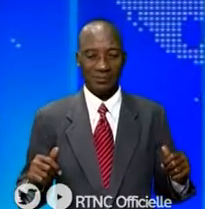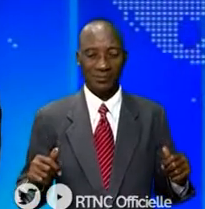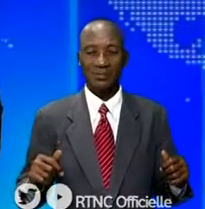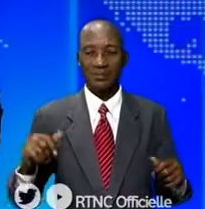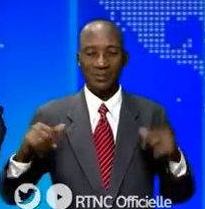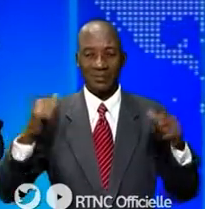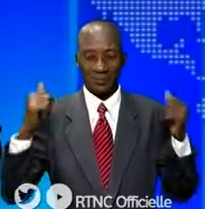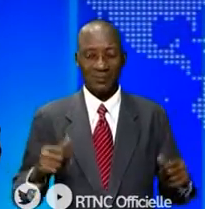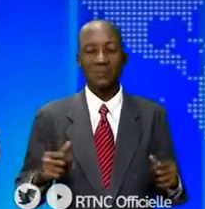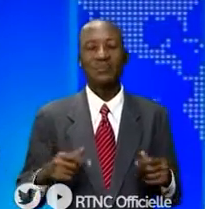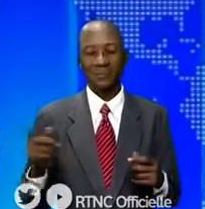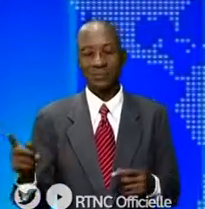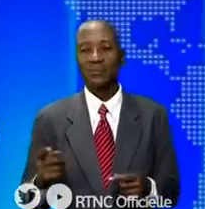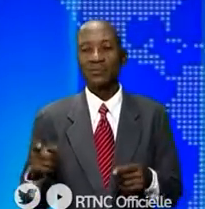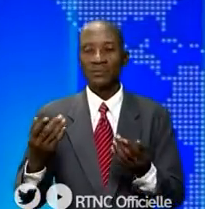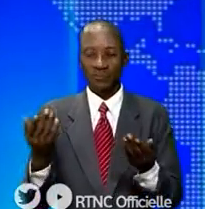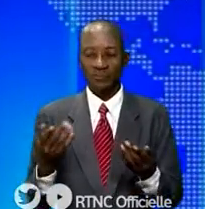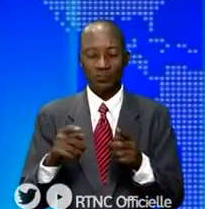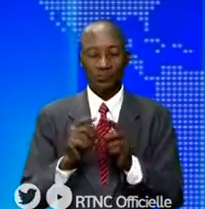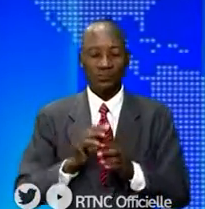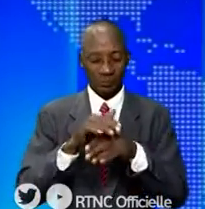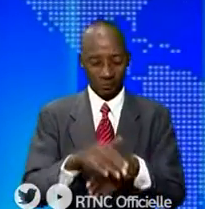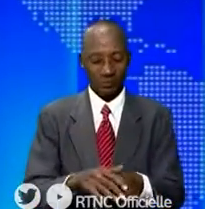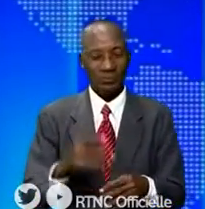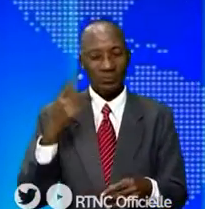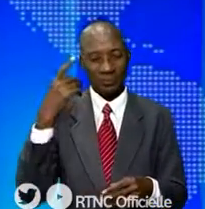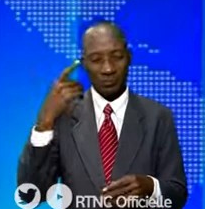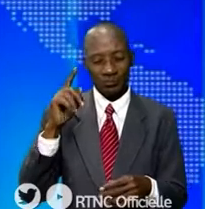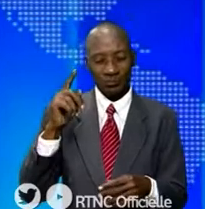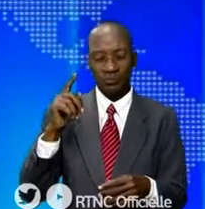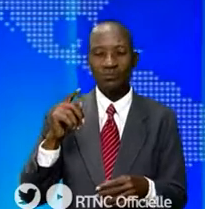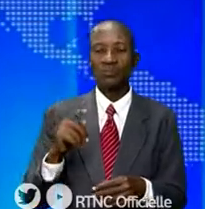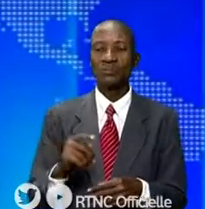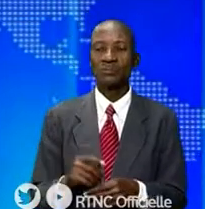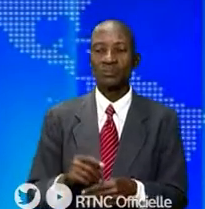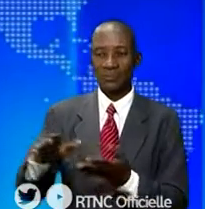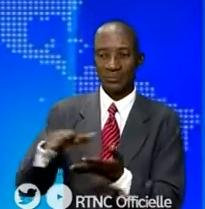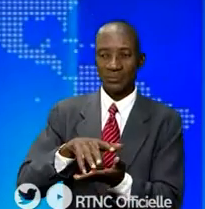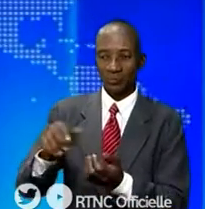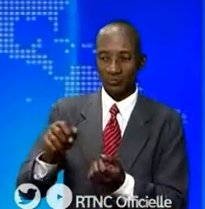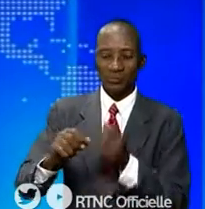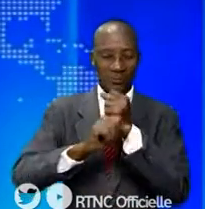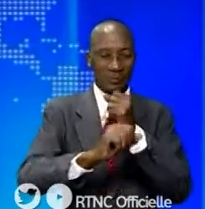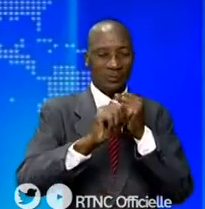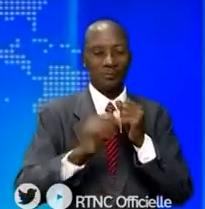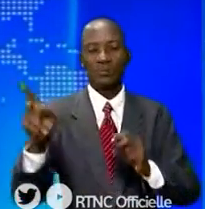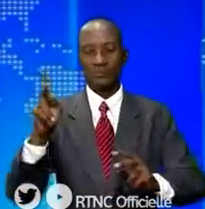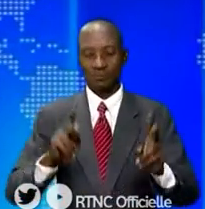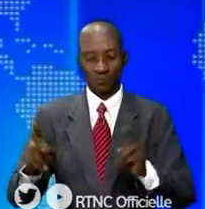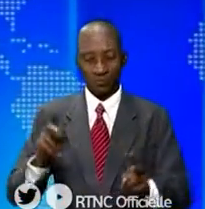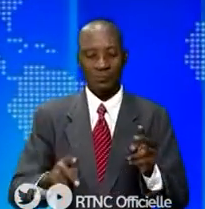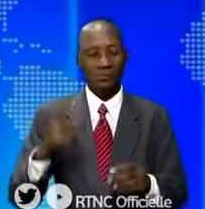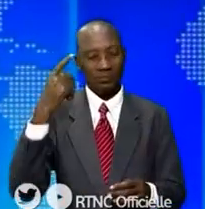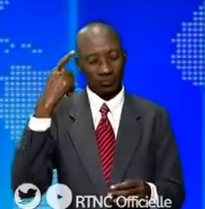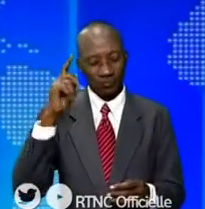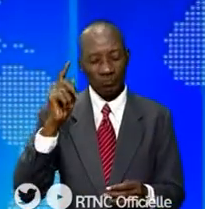la lutte contre le Covid-19 au travers le comique et le rire. Ils veulent sensibiliser les populations sur cette pandémie. Ce